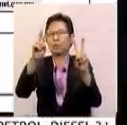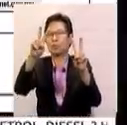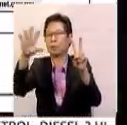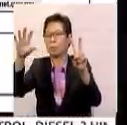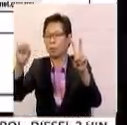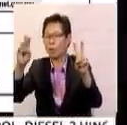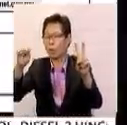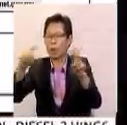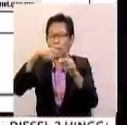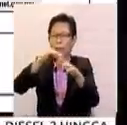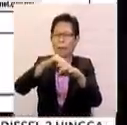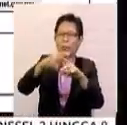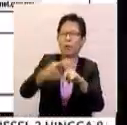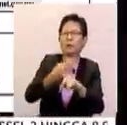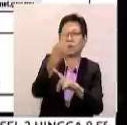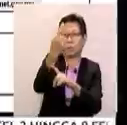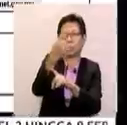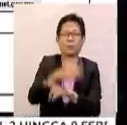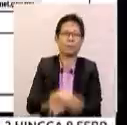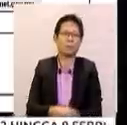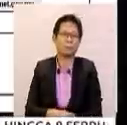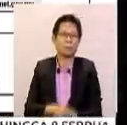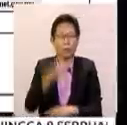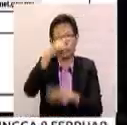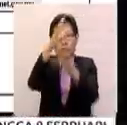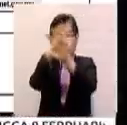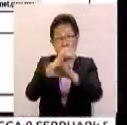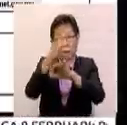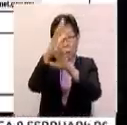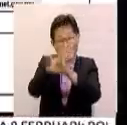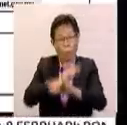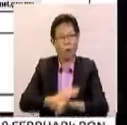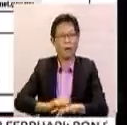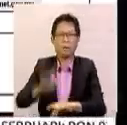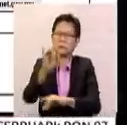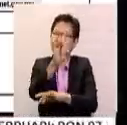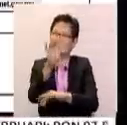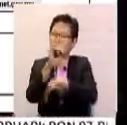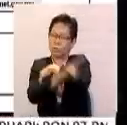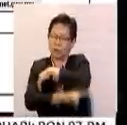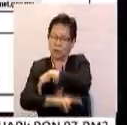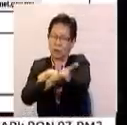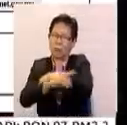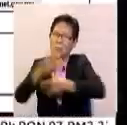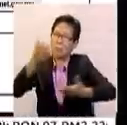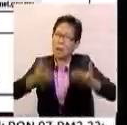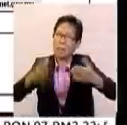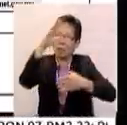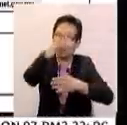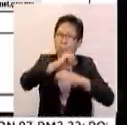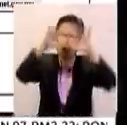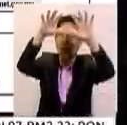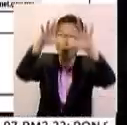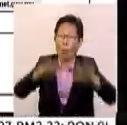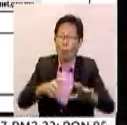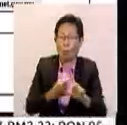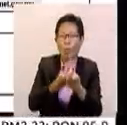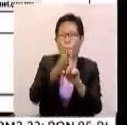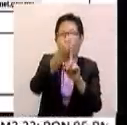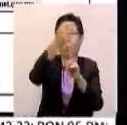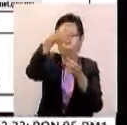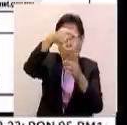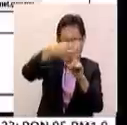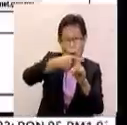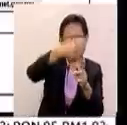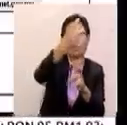pada bulan Januari baru-baru ini sementara itu untuk Sarawak pula merupakan satu-satunya negeri yang dijangkakan menerima curahan hujan yang tinggi pada bulan